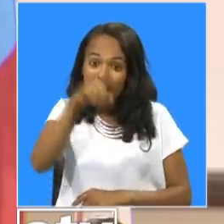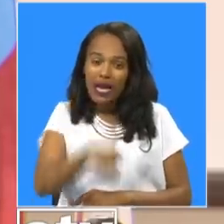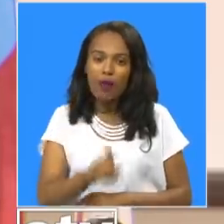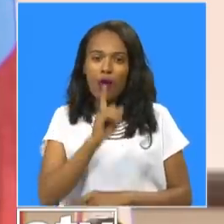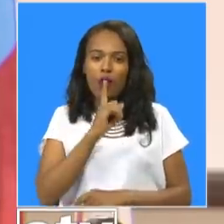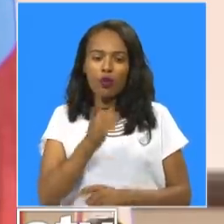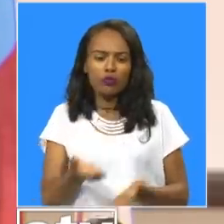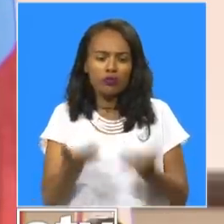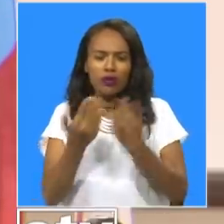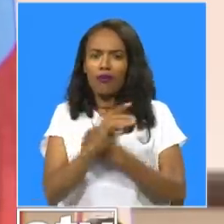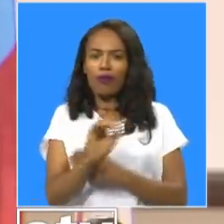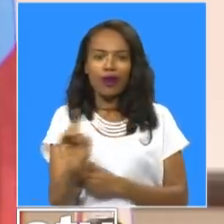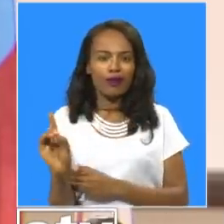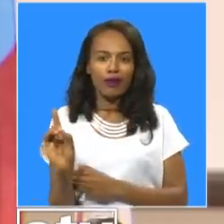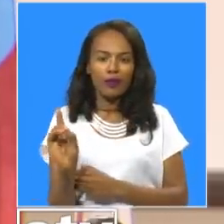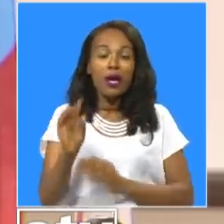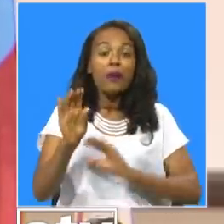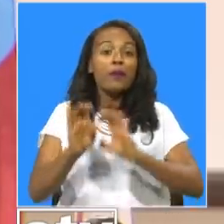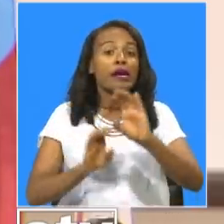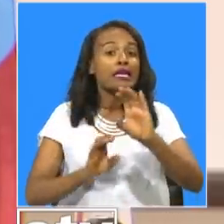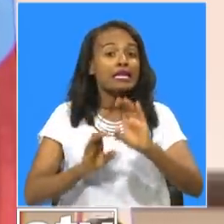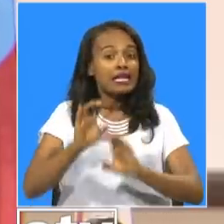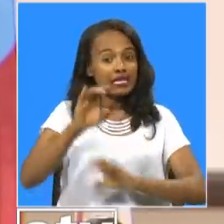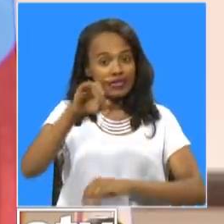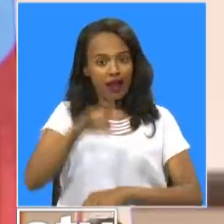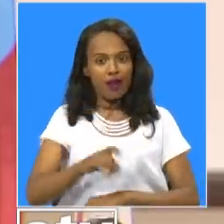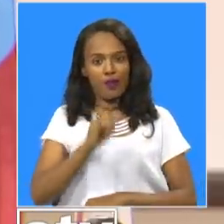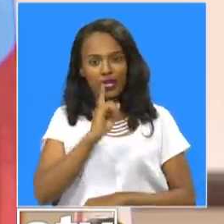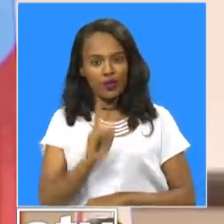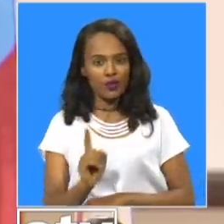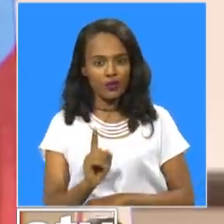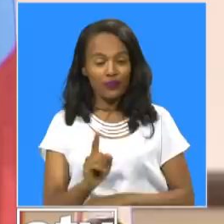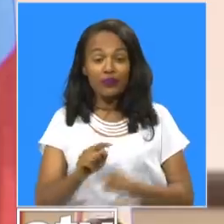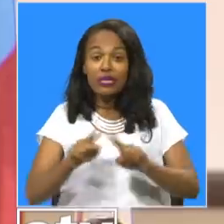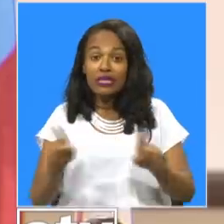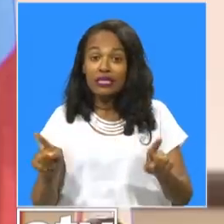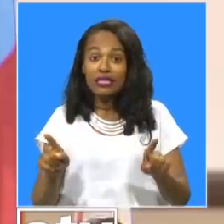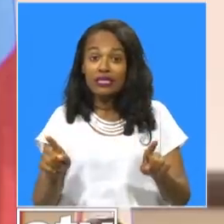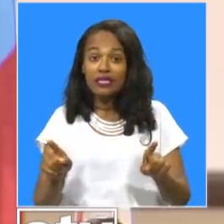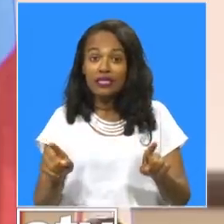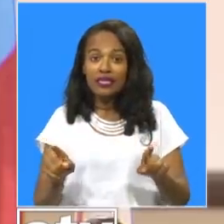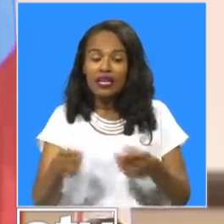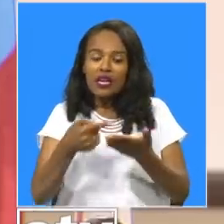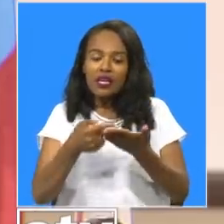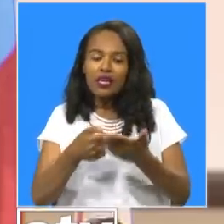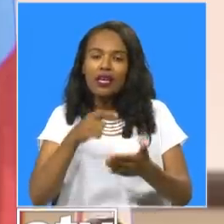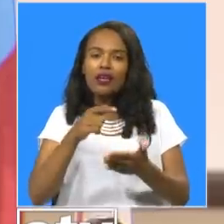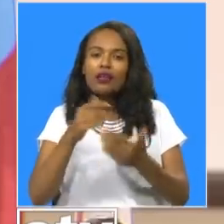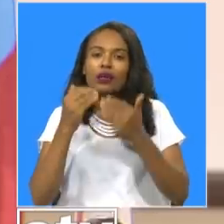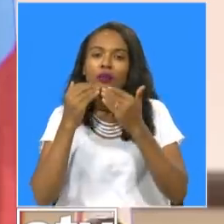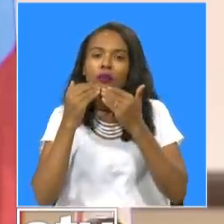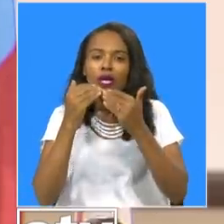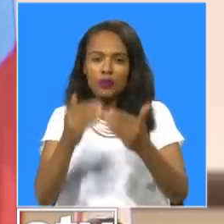ተርፎን አይደለም መደረግ ስላለበት ግን ይሄ